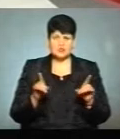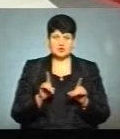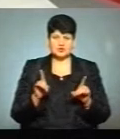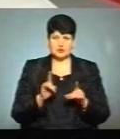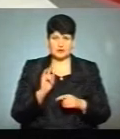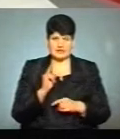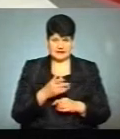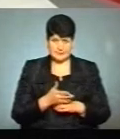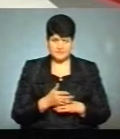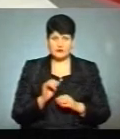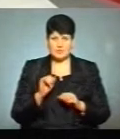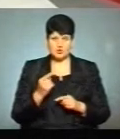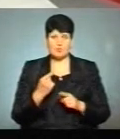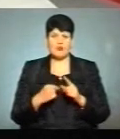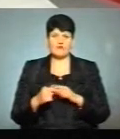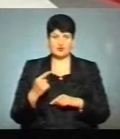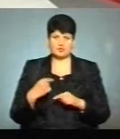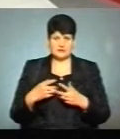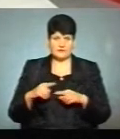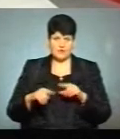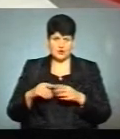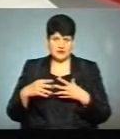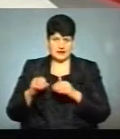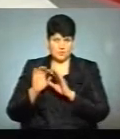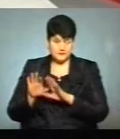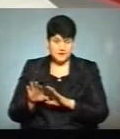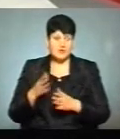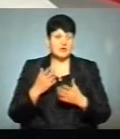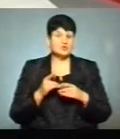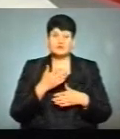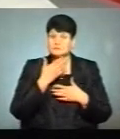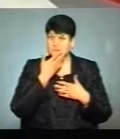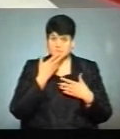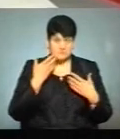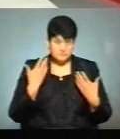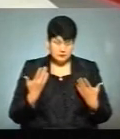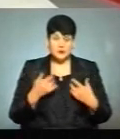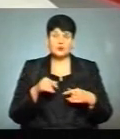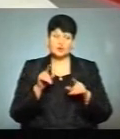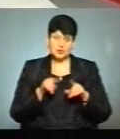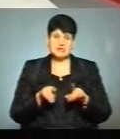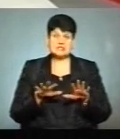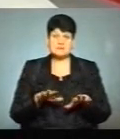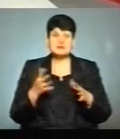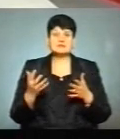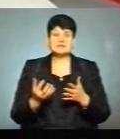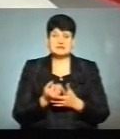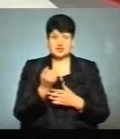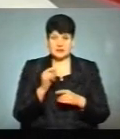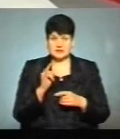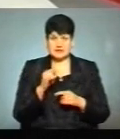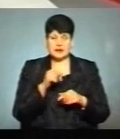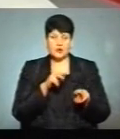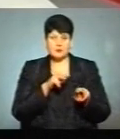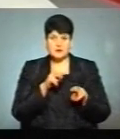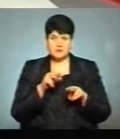власної дитини. І вона може повернутися в родину. Якщо такого не відбувається, тоді відповідно за місцем виявлення дитини нею